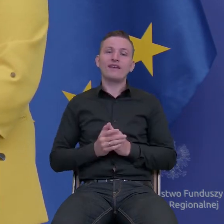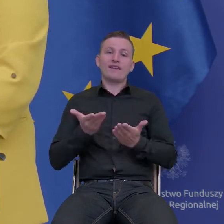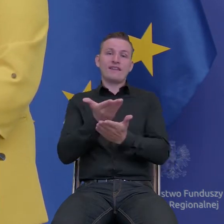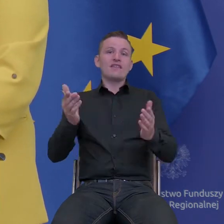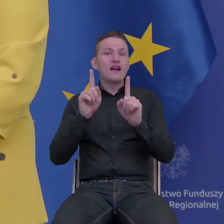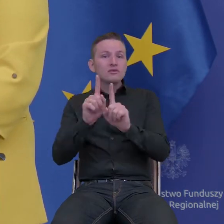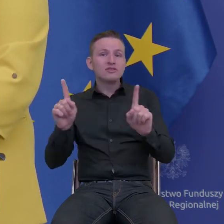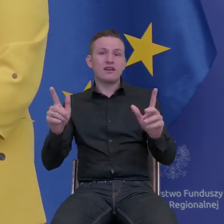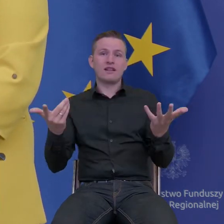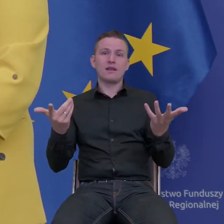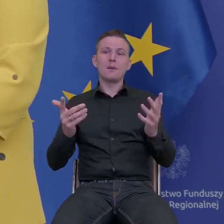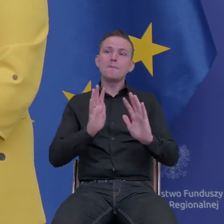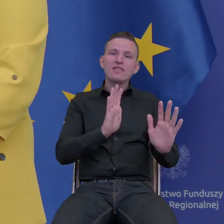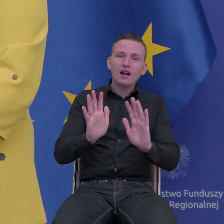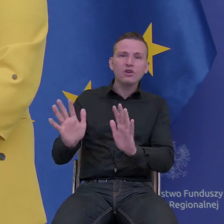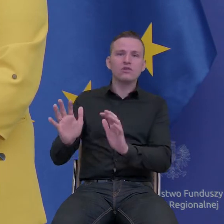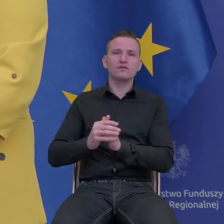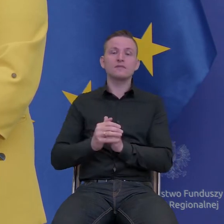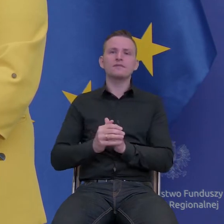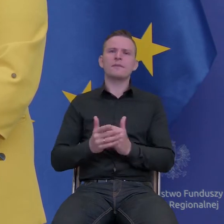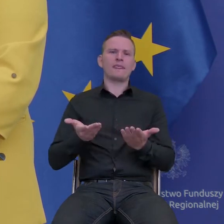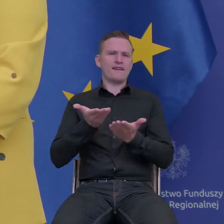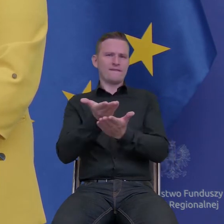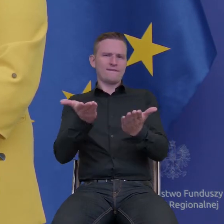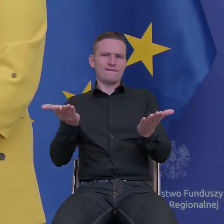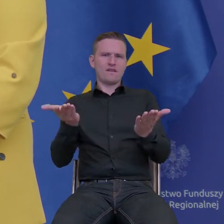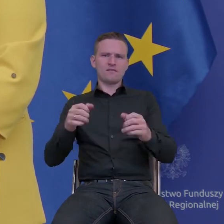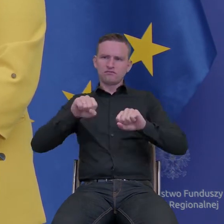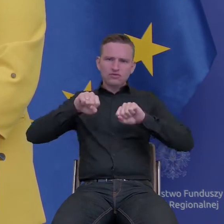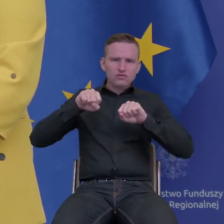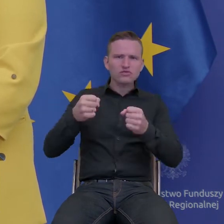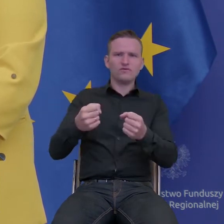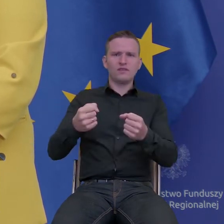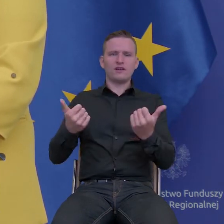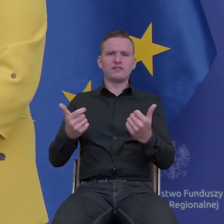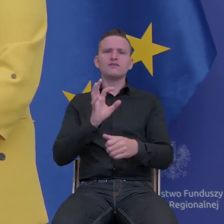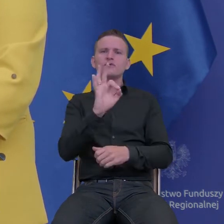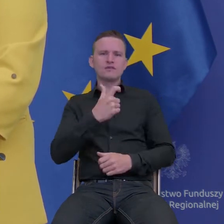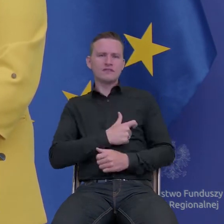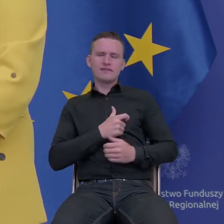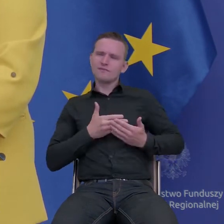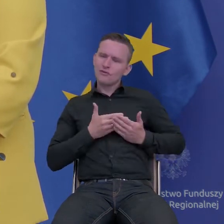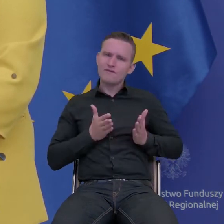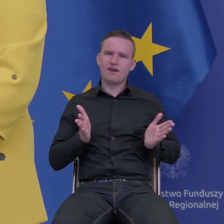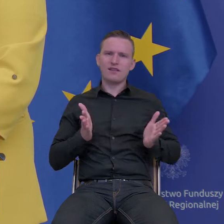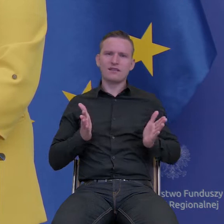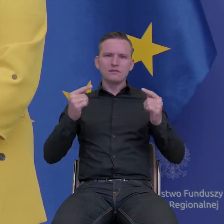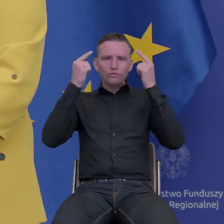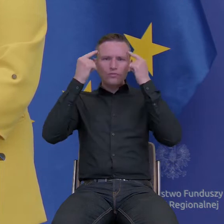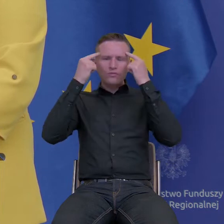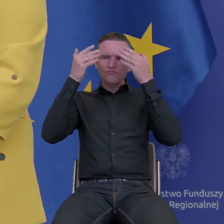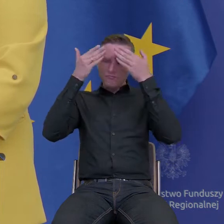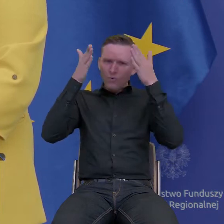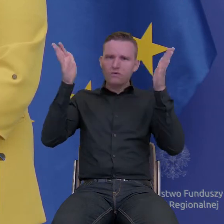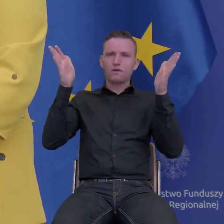zrealizować ten konkurs. Mogliśmy cieszyć oko i umysły tymi pracami, które do nas